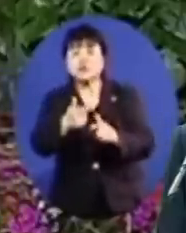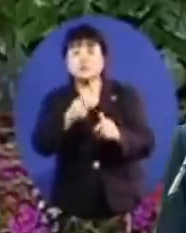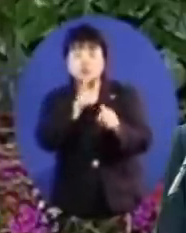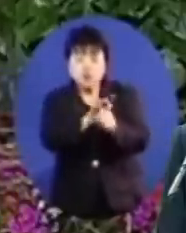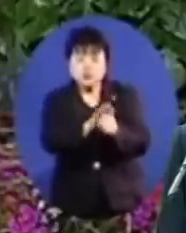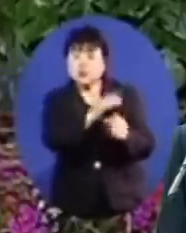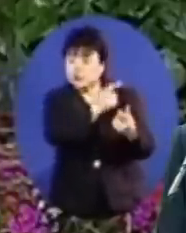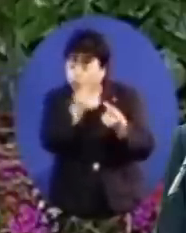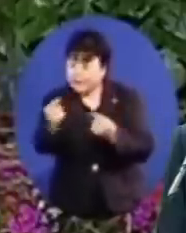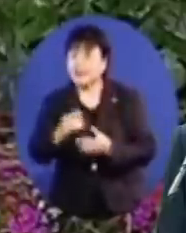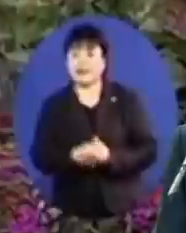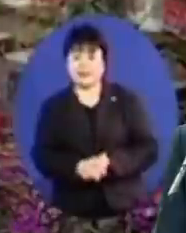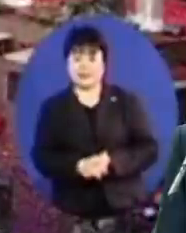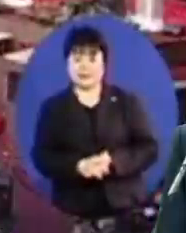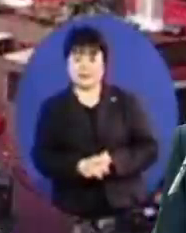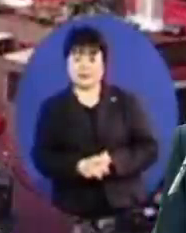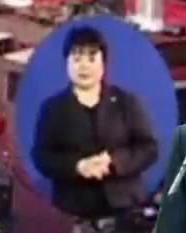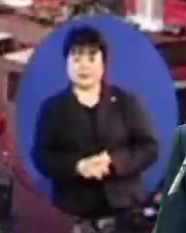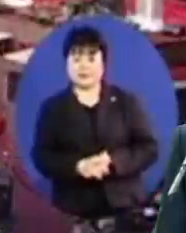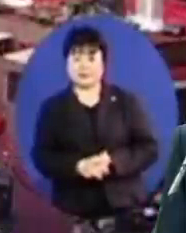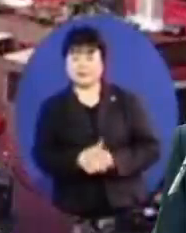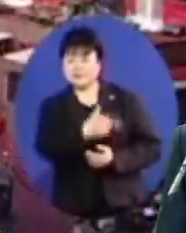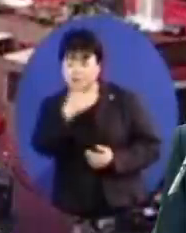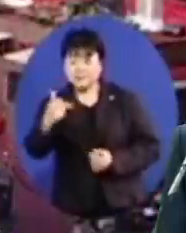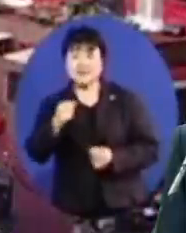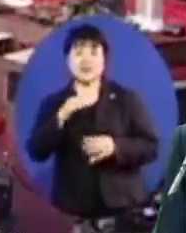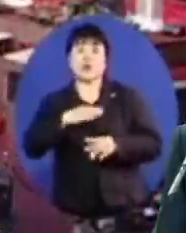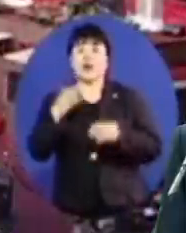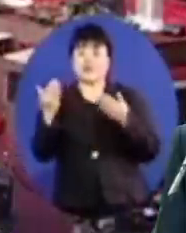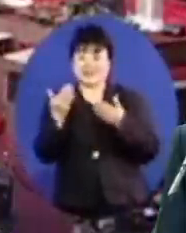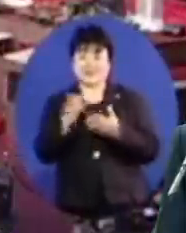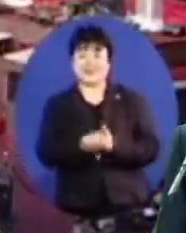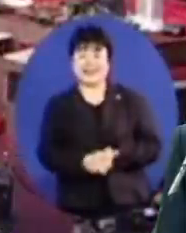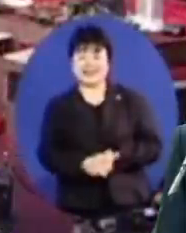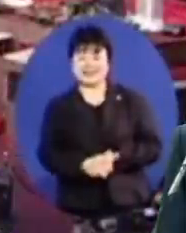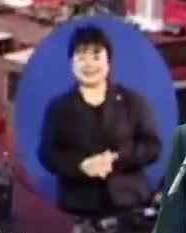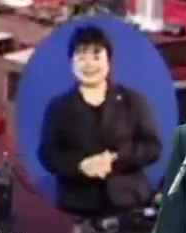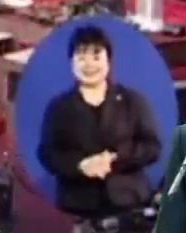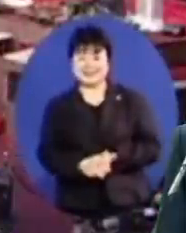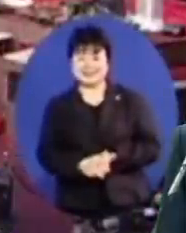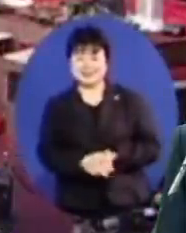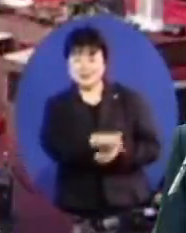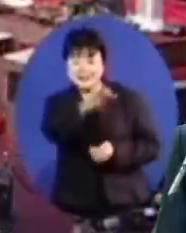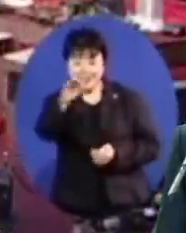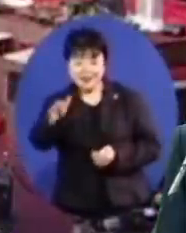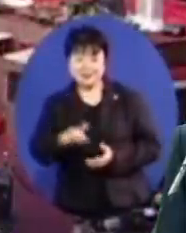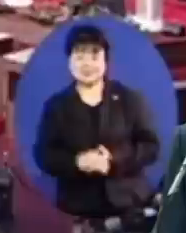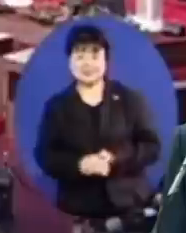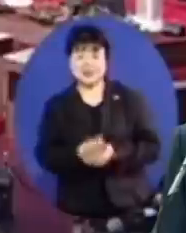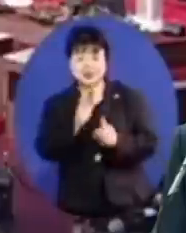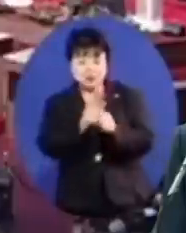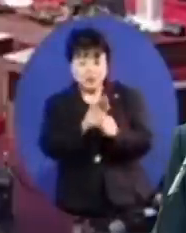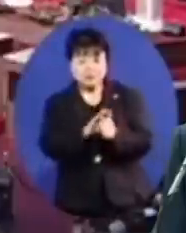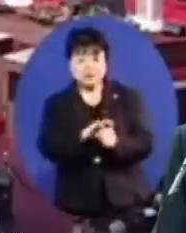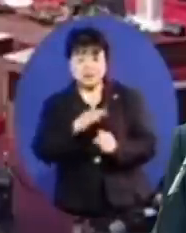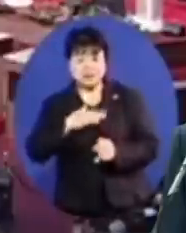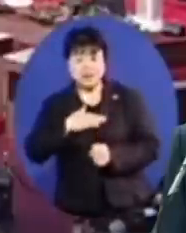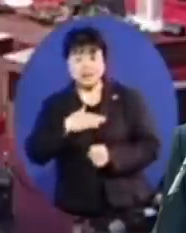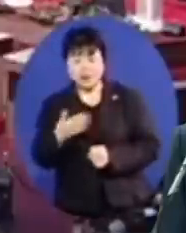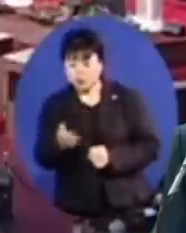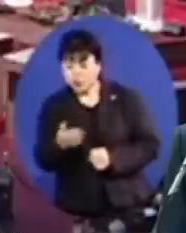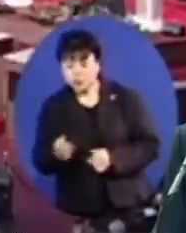도움을 베풀어준 것이라고 했으니 여러분 얼마나 놀라운 일인 것입니까? 우리가 도와주되면 나는 아무것도